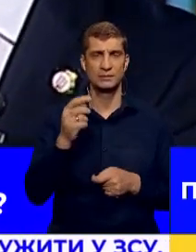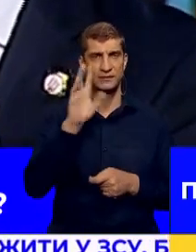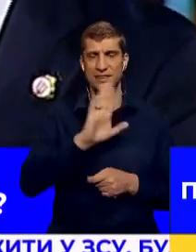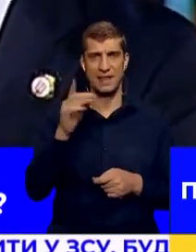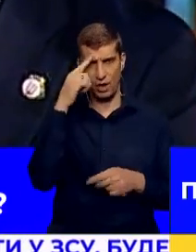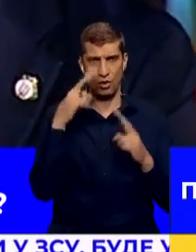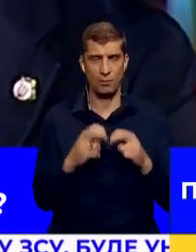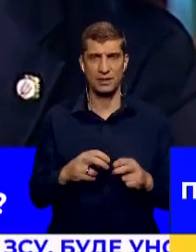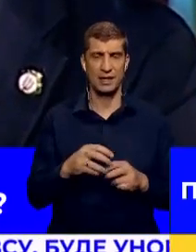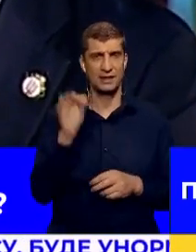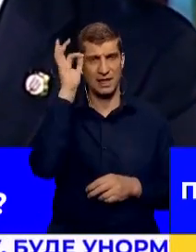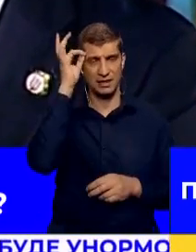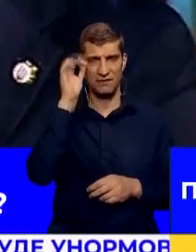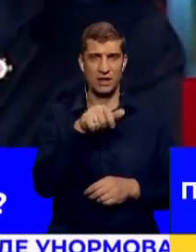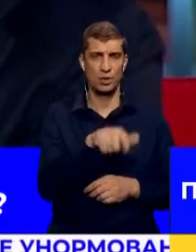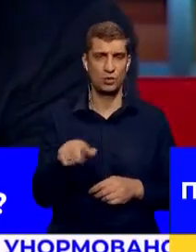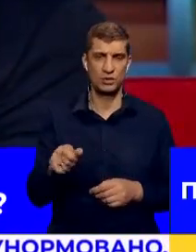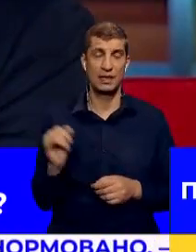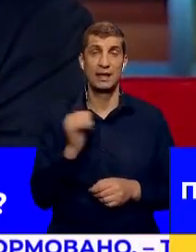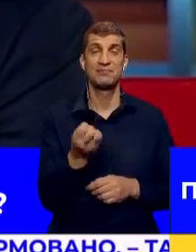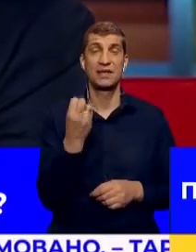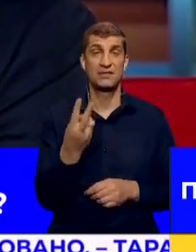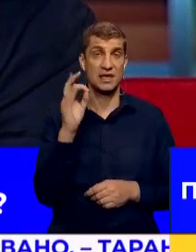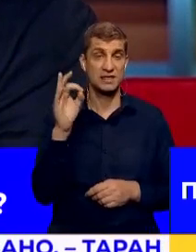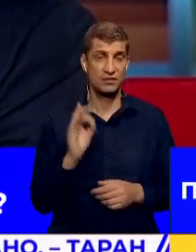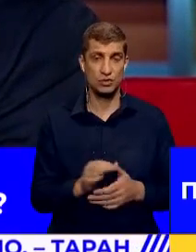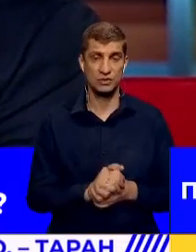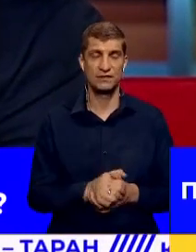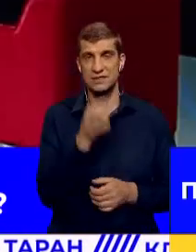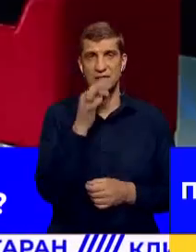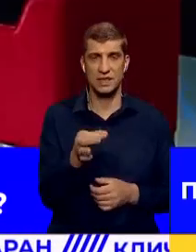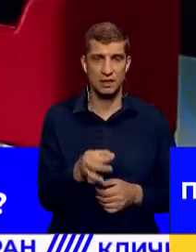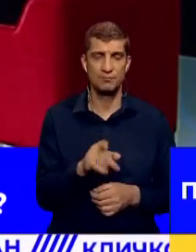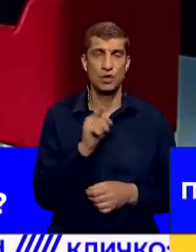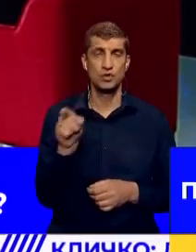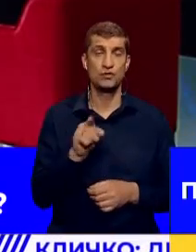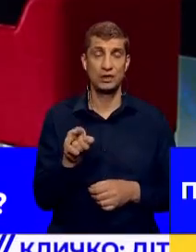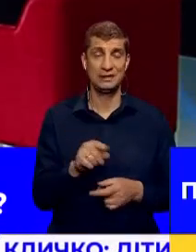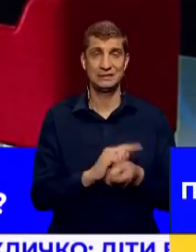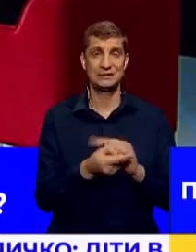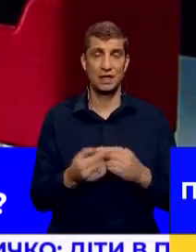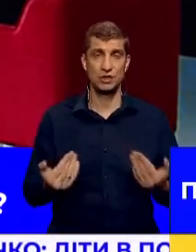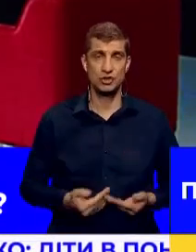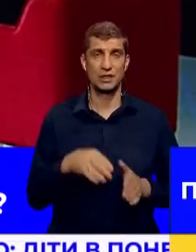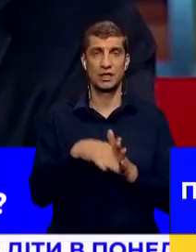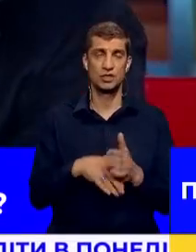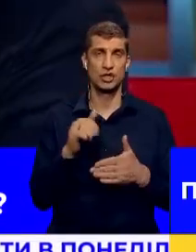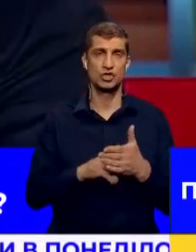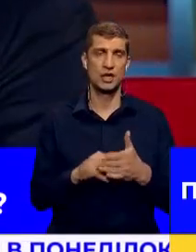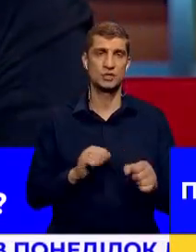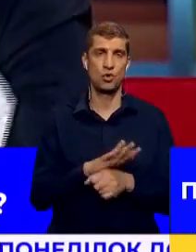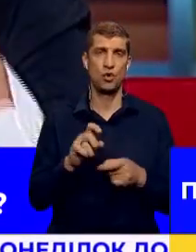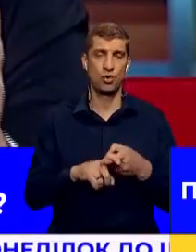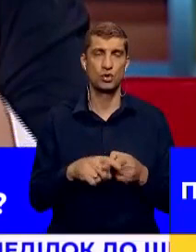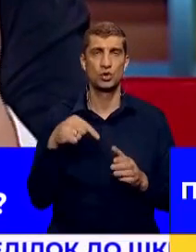некомпетентні, неадекватні люди. І 12% сказали, що вони стали жити гірше через корону.